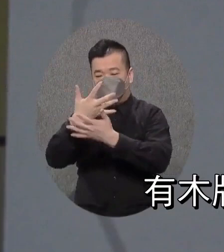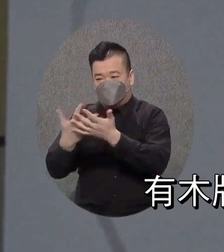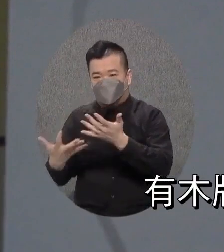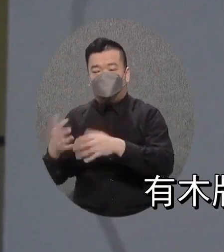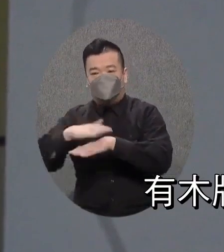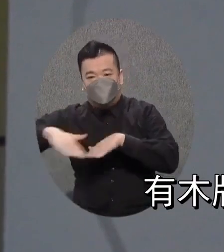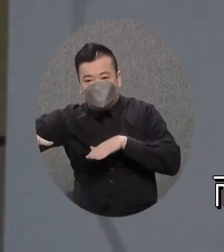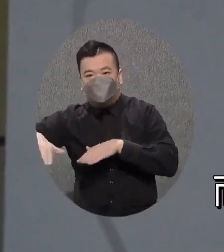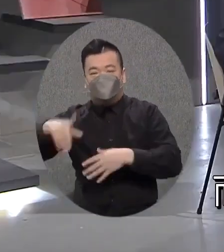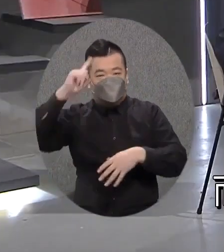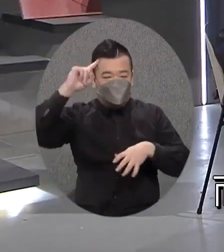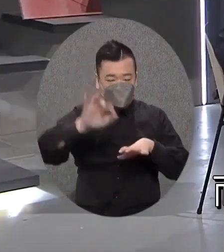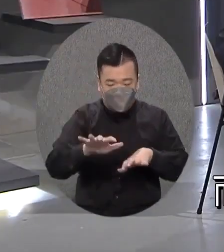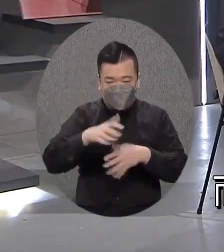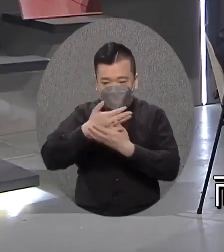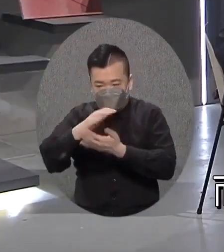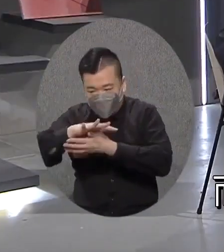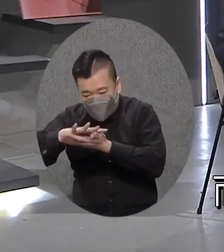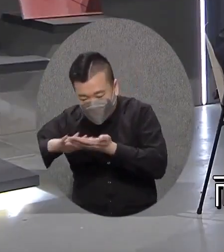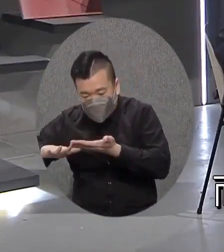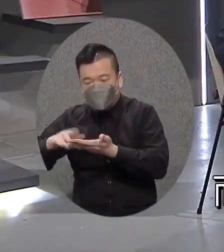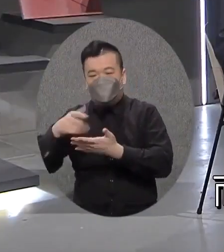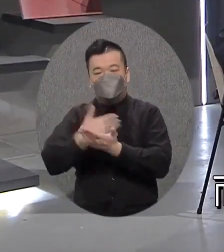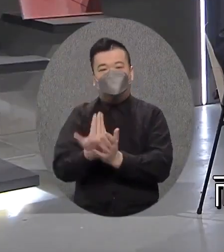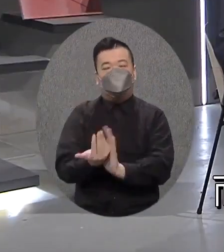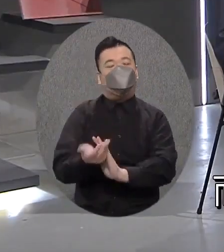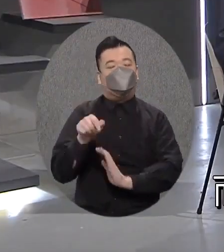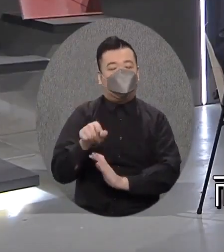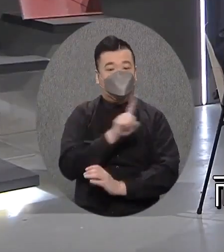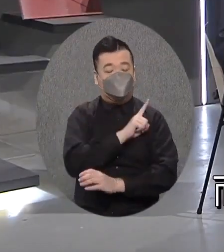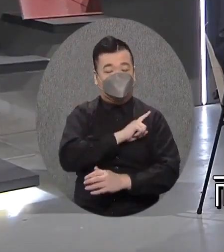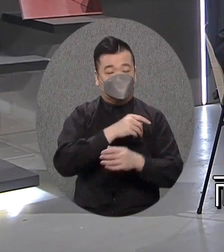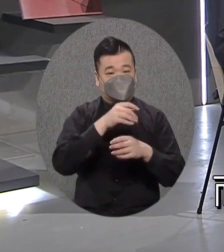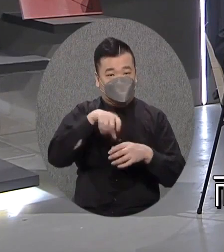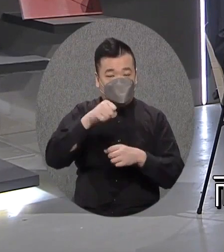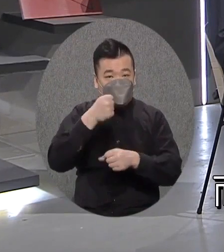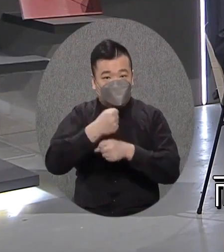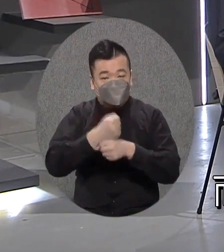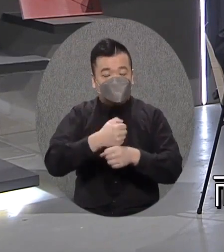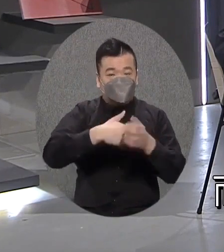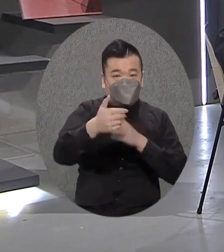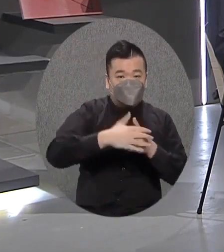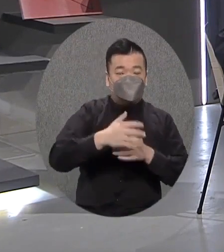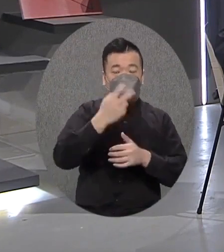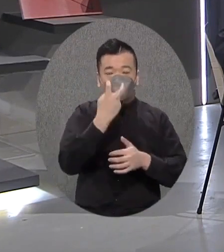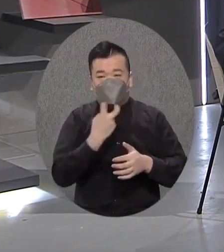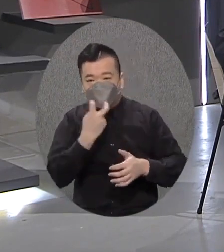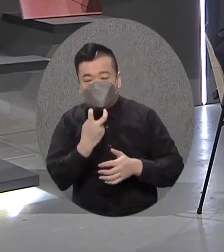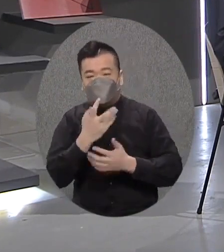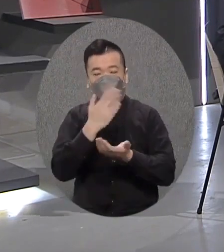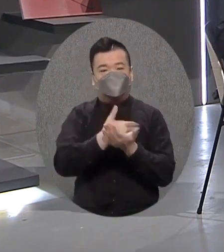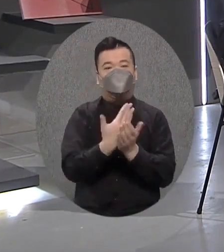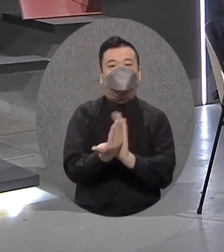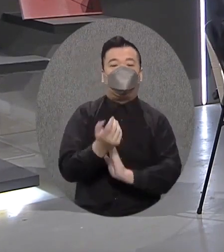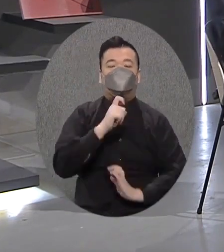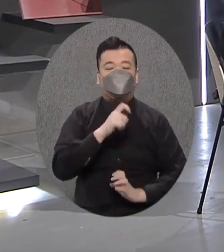板啊等等嘅。咁佢哋各自嘅製作技術啦、材料啦、語言啦，都不盡相同嘅。